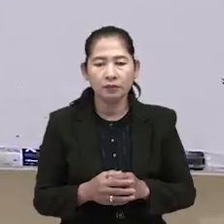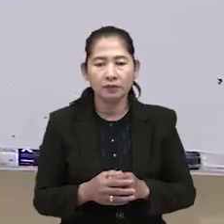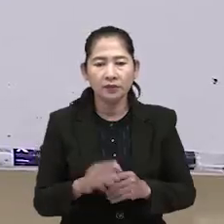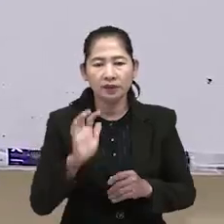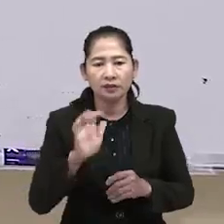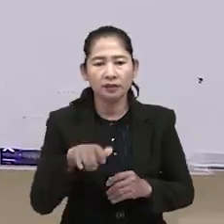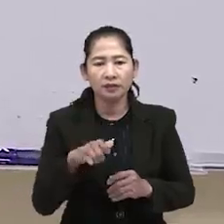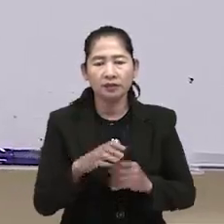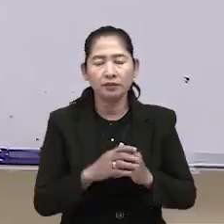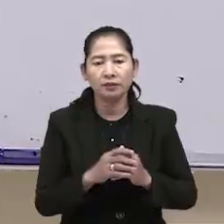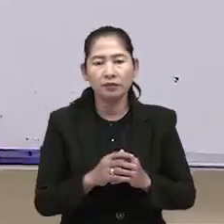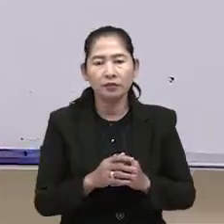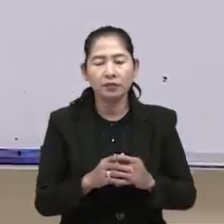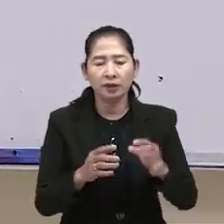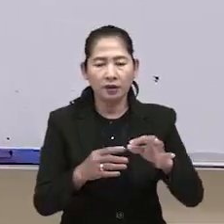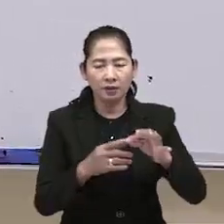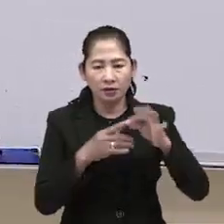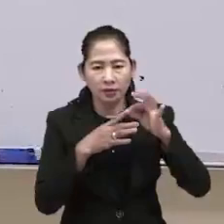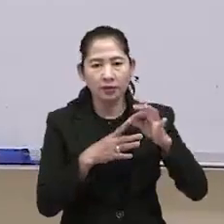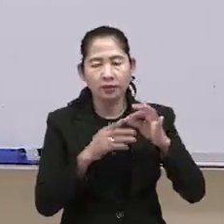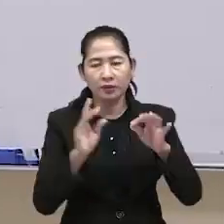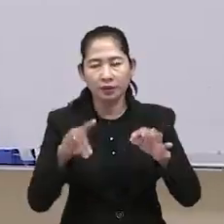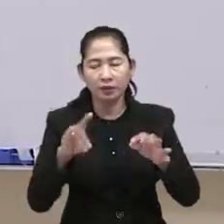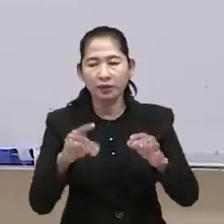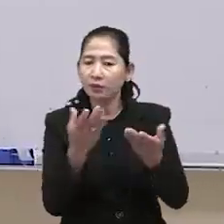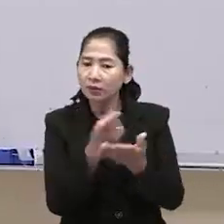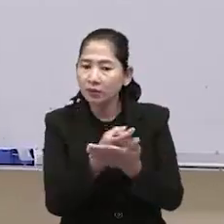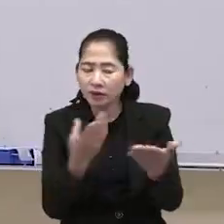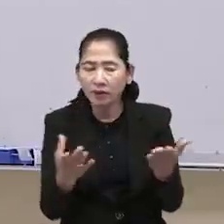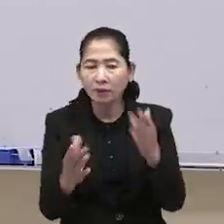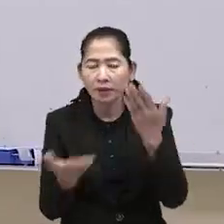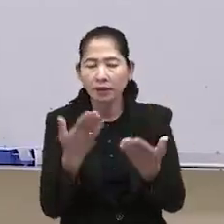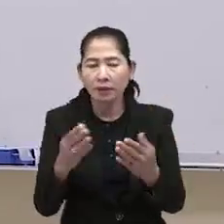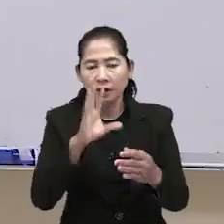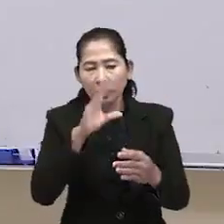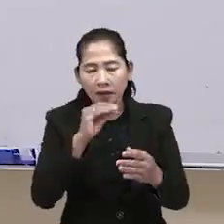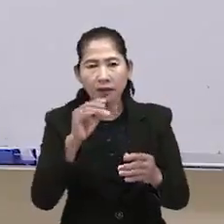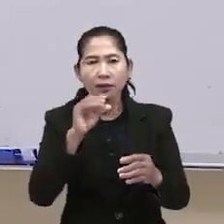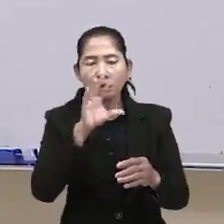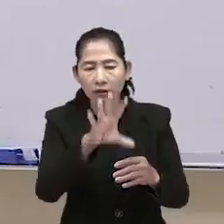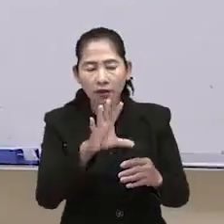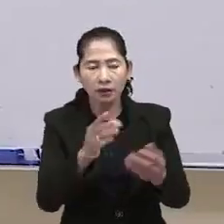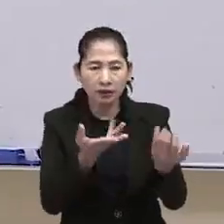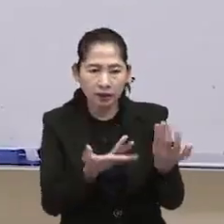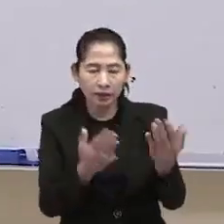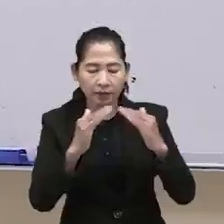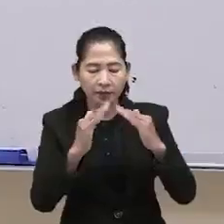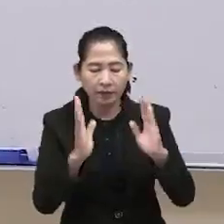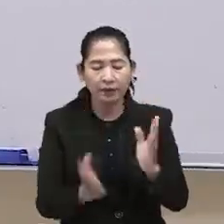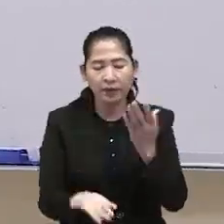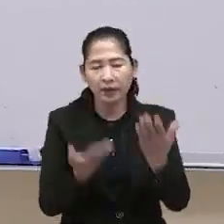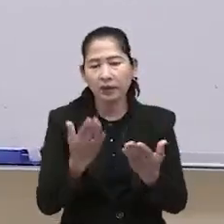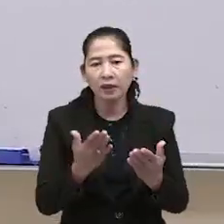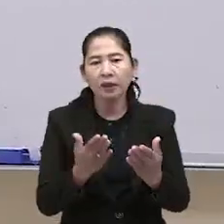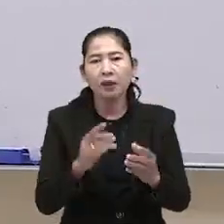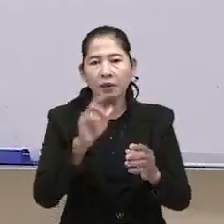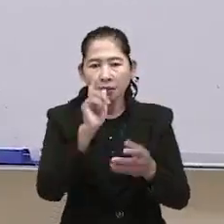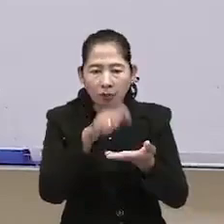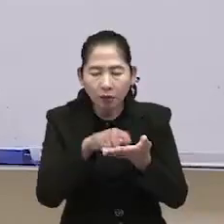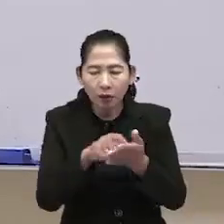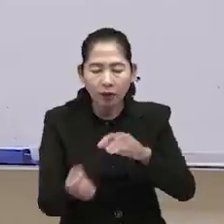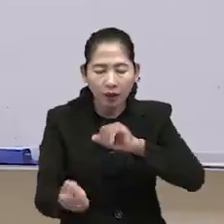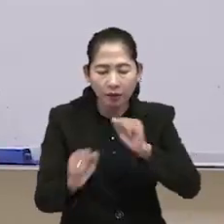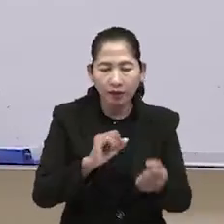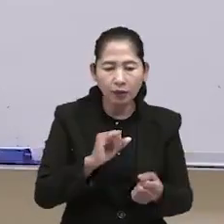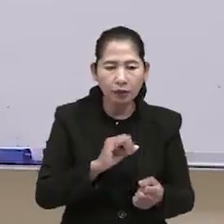ចាផលប្រយោជន៍សត្វនឹងយ៉ាងម៉េចដែរកូនប្រសិនបើយើងនិយាយអំពីឆ្កែចាំផ្ទះតែបើសិនយើងនិយាយអំពីមាន់យើងអាចផ្លាស់